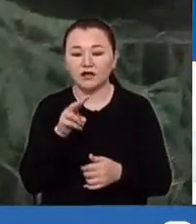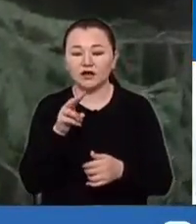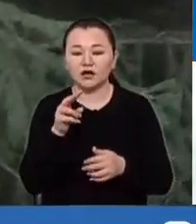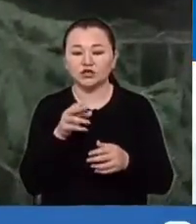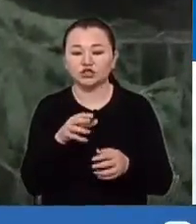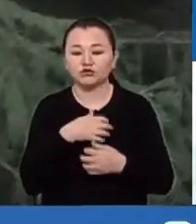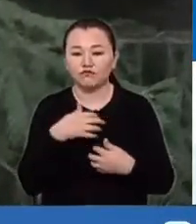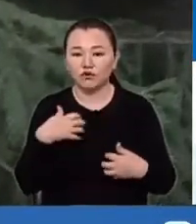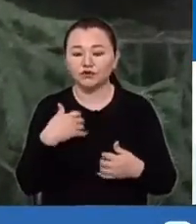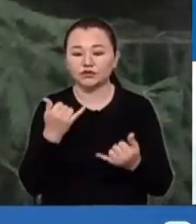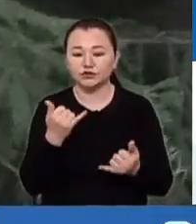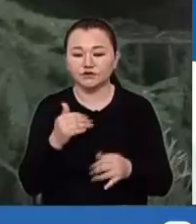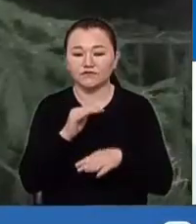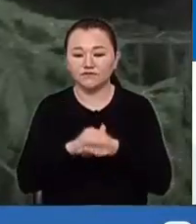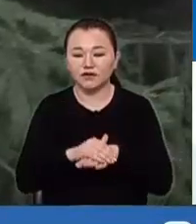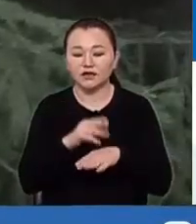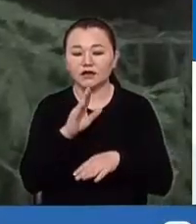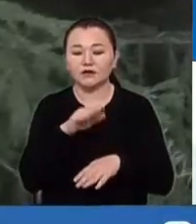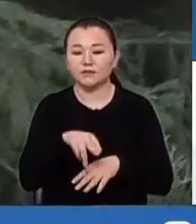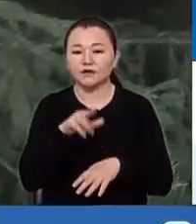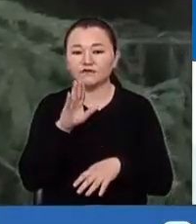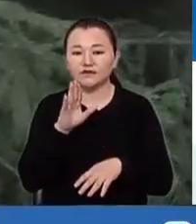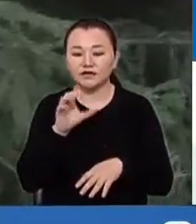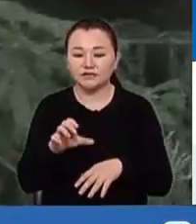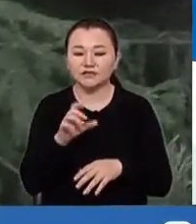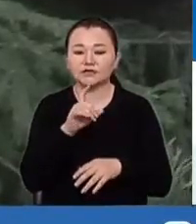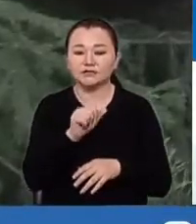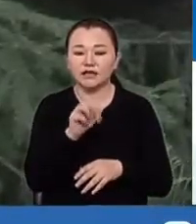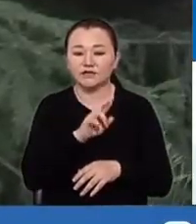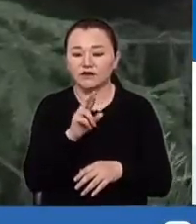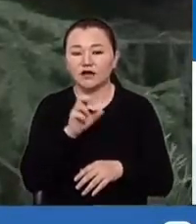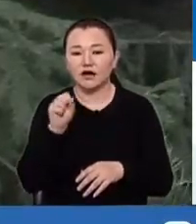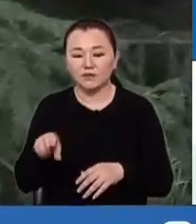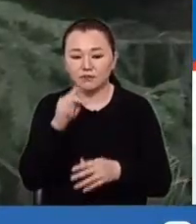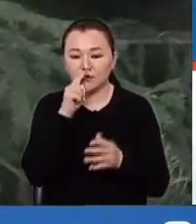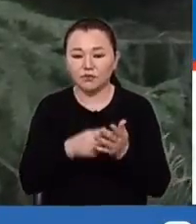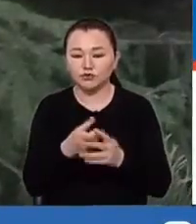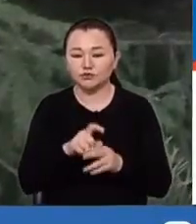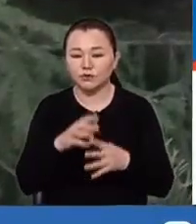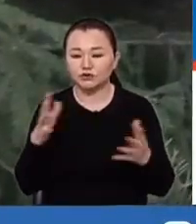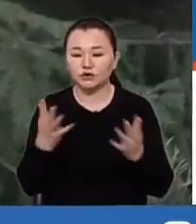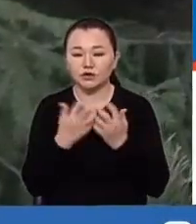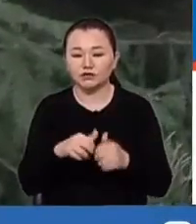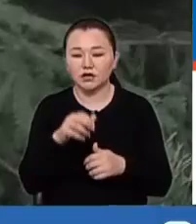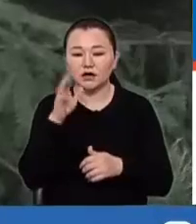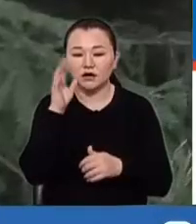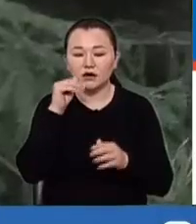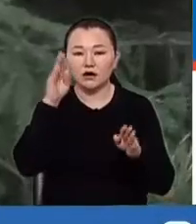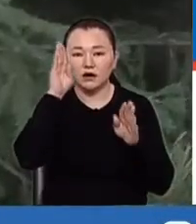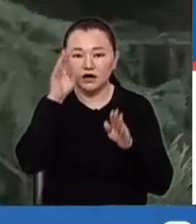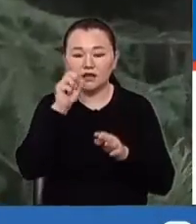выкинутых животных. То есть сейчас по факту в ПВС за с января по апрель попало очень большое количество овчаров,